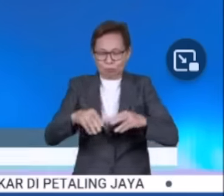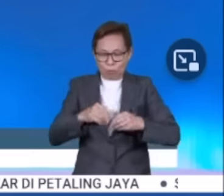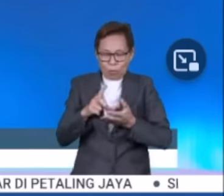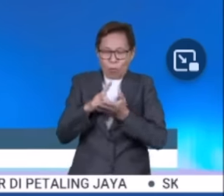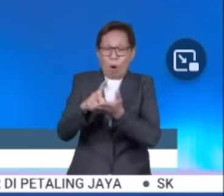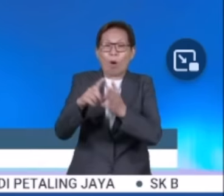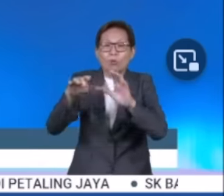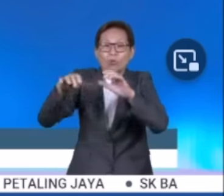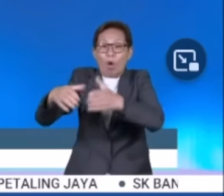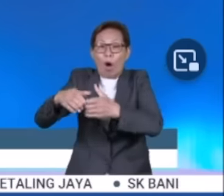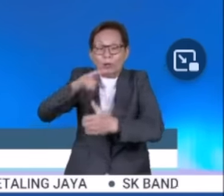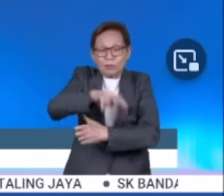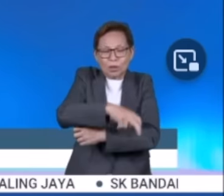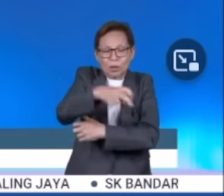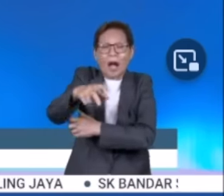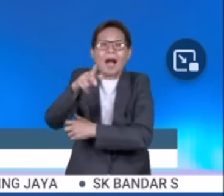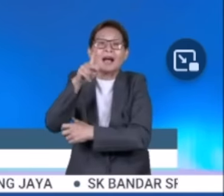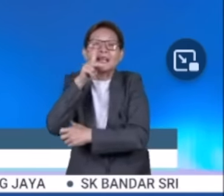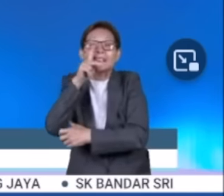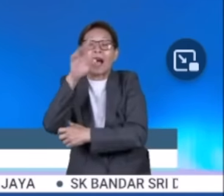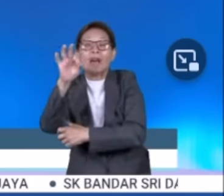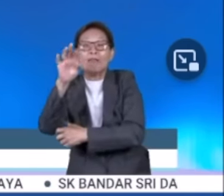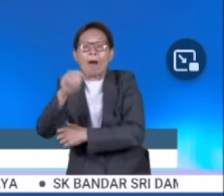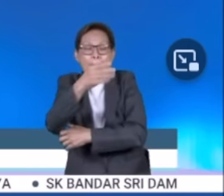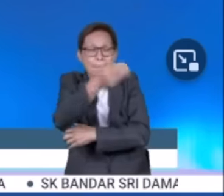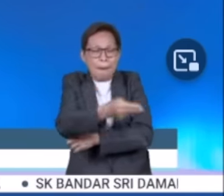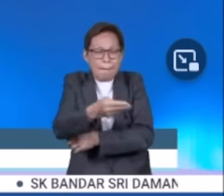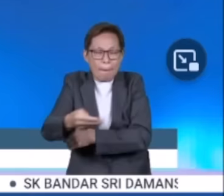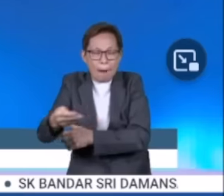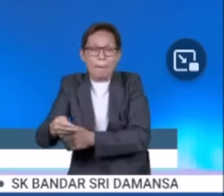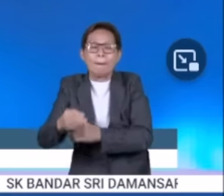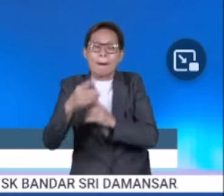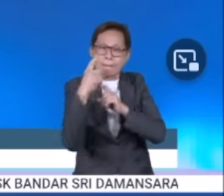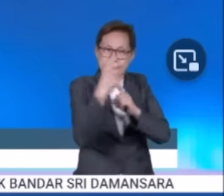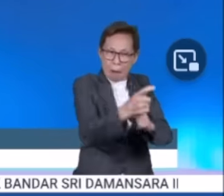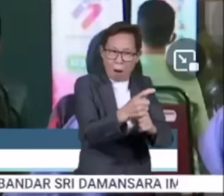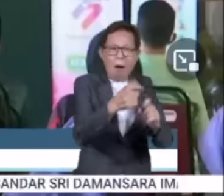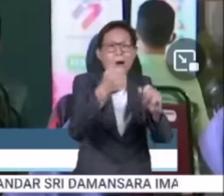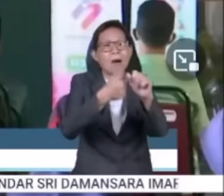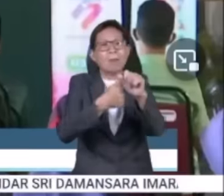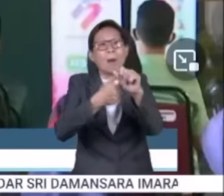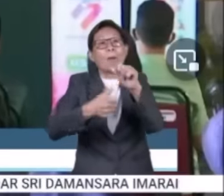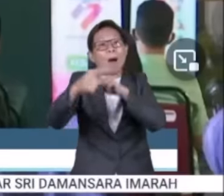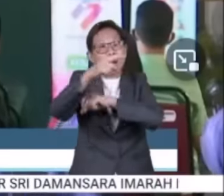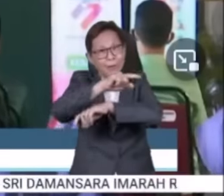daripada skuad Jelajah Ramadan Kedah FM berupa barangan keperluan harian.